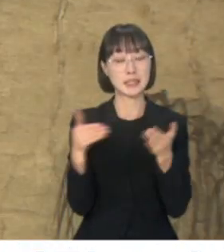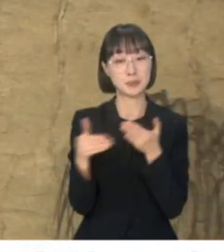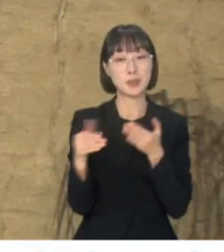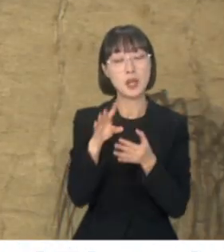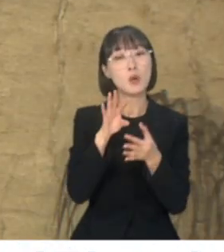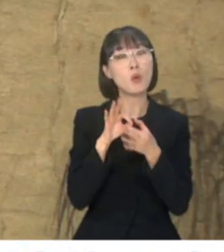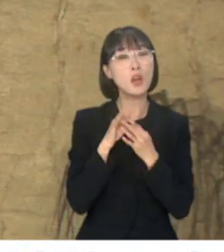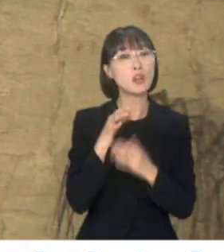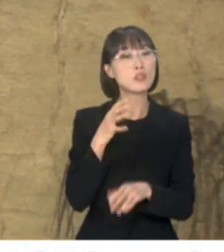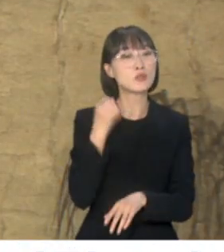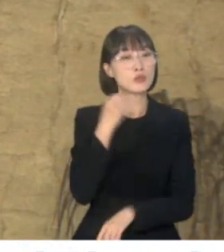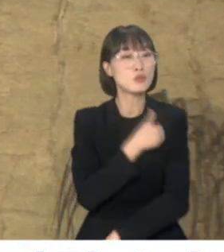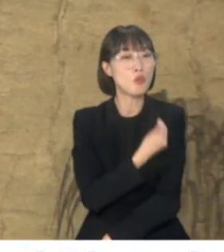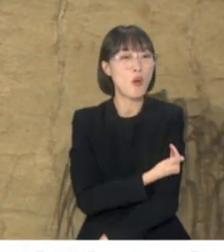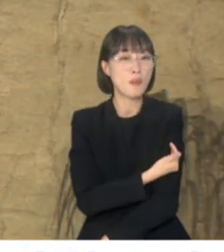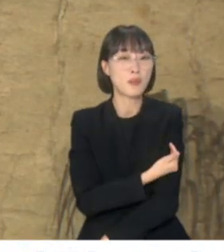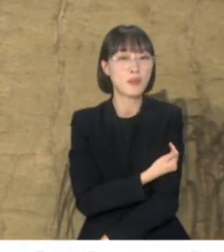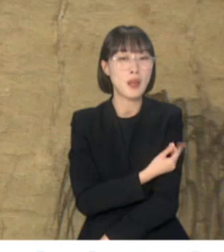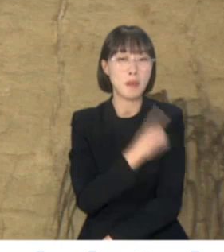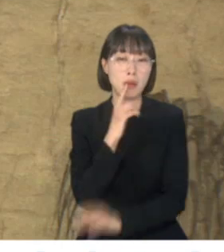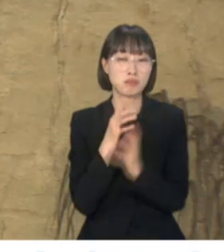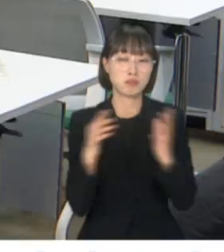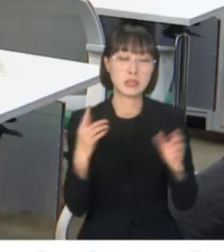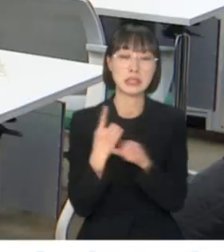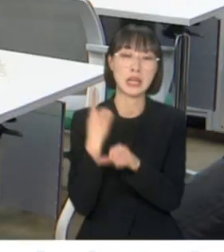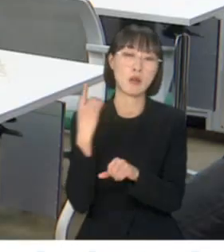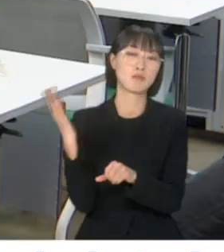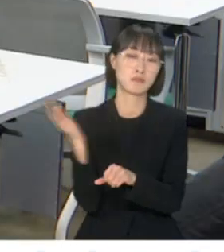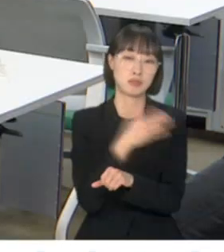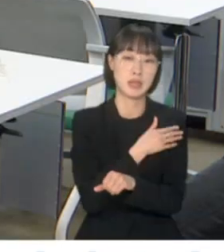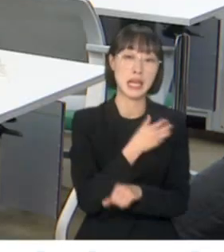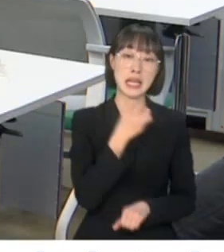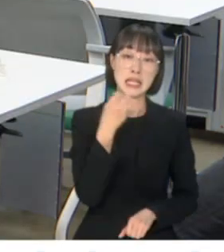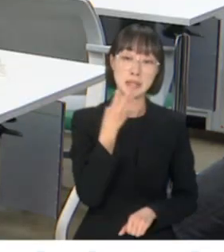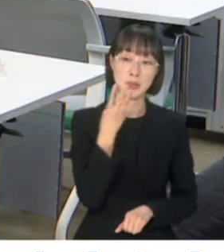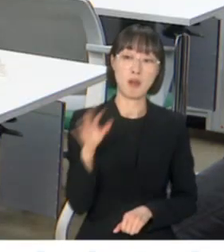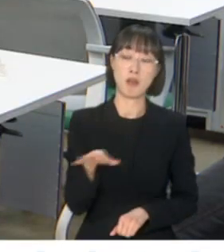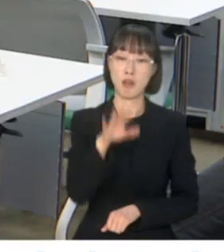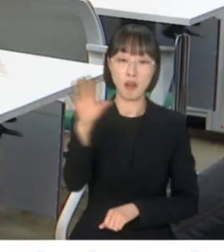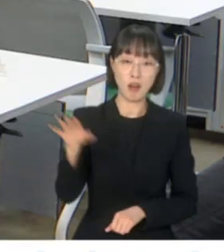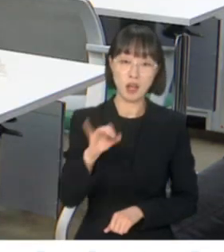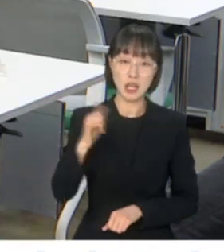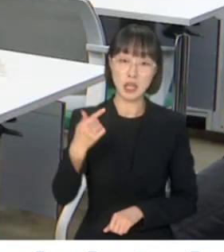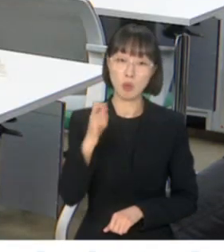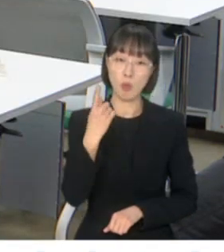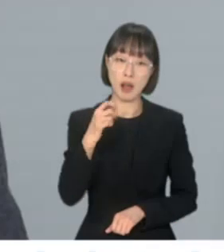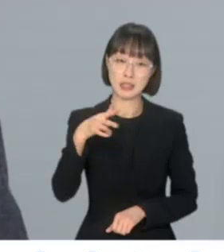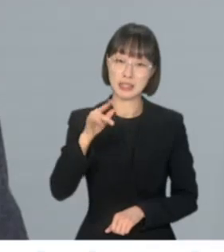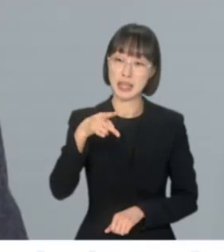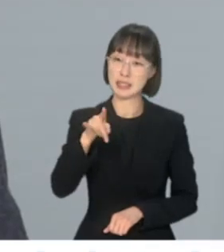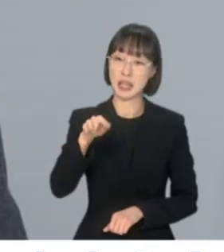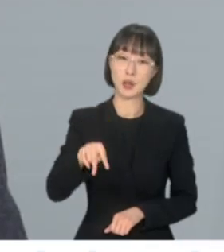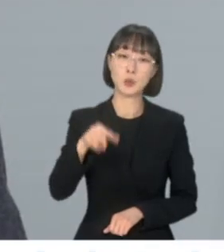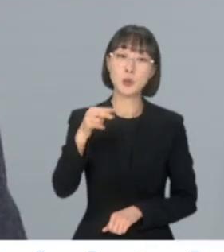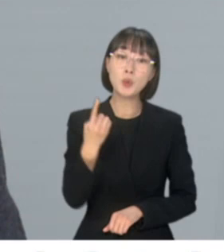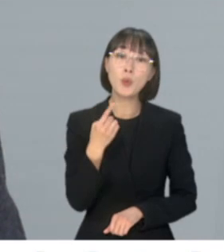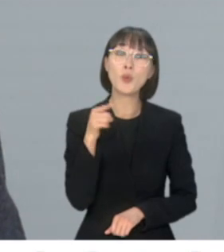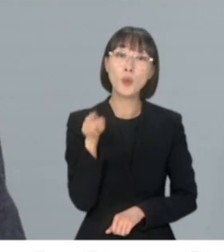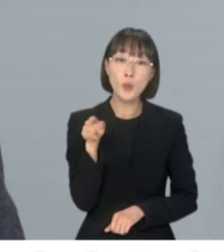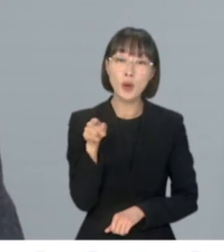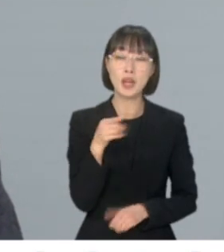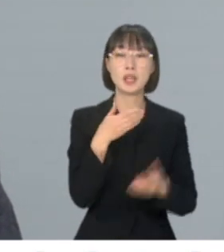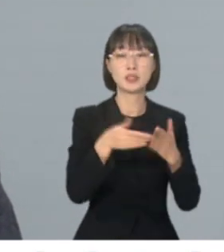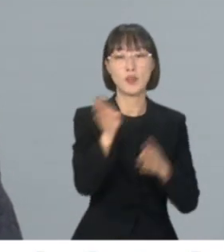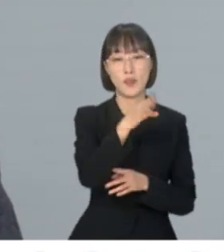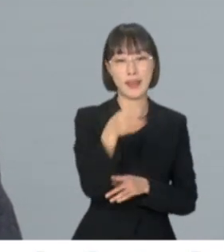둘러싼 소유권 논란이 지난해 불거졌습니다. 삼성가에 앞서 인왕제색도를 소유한 것으로 알려진 서해가 고